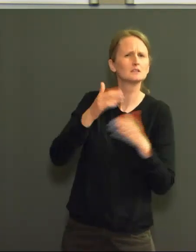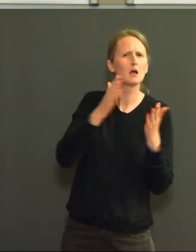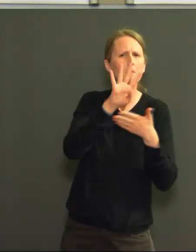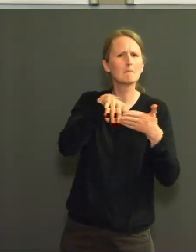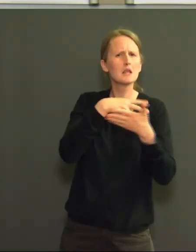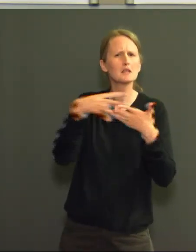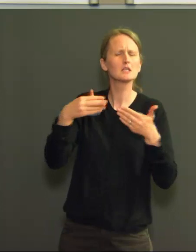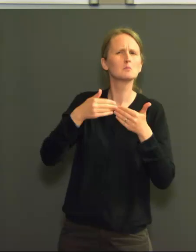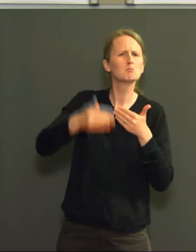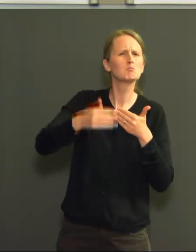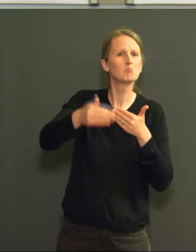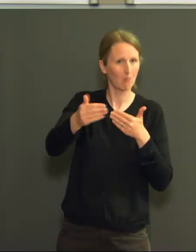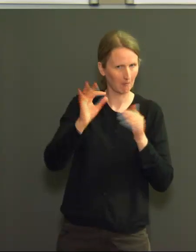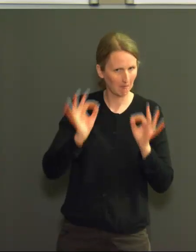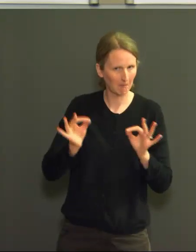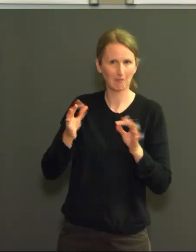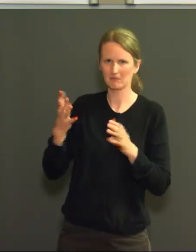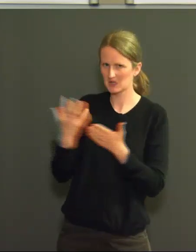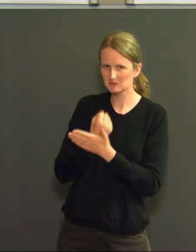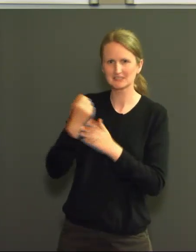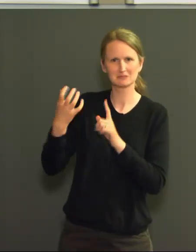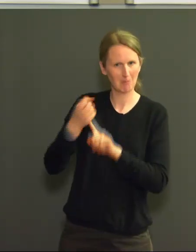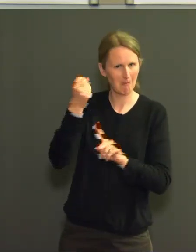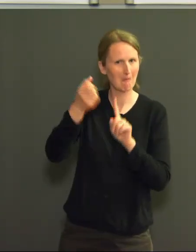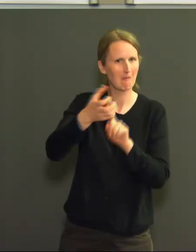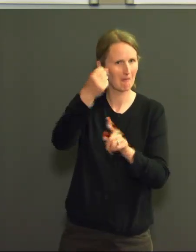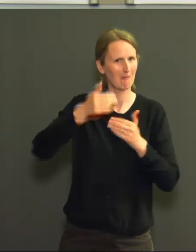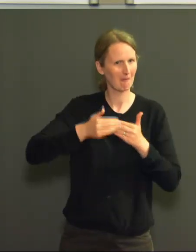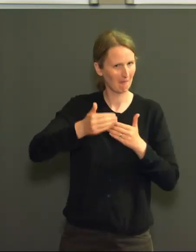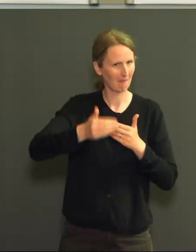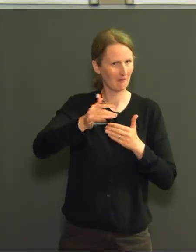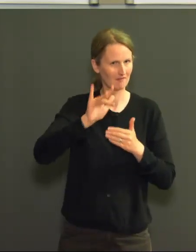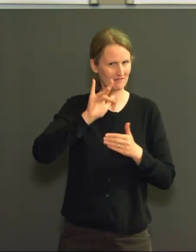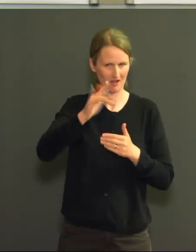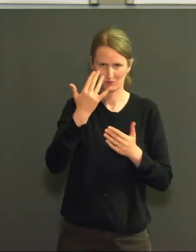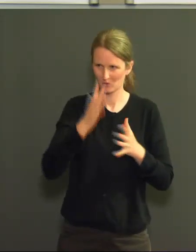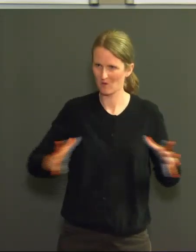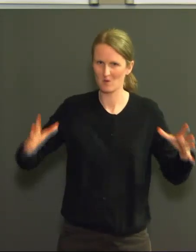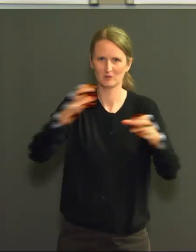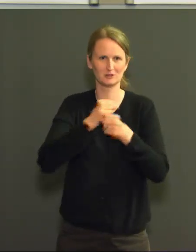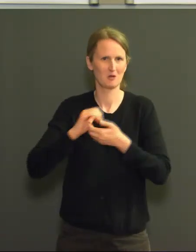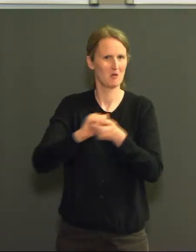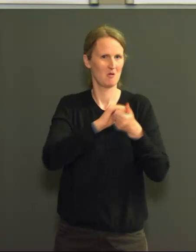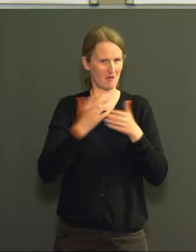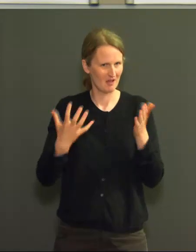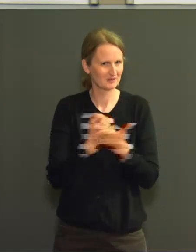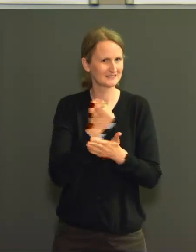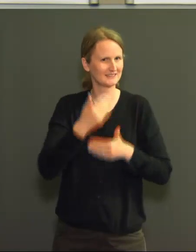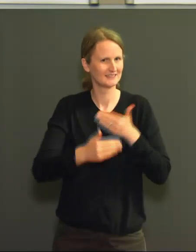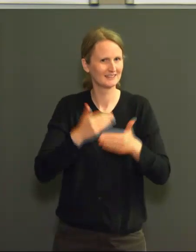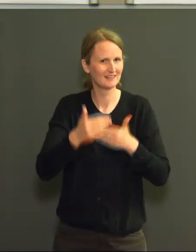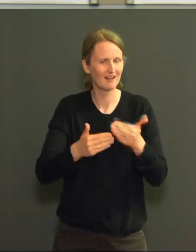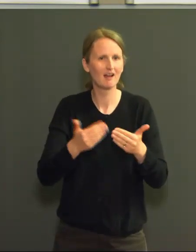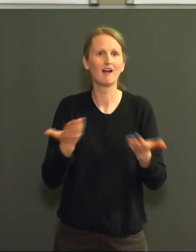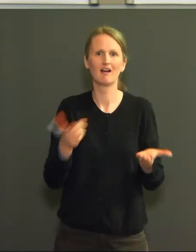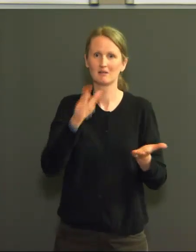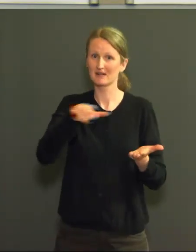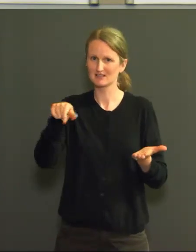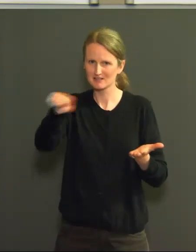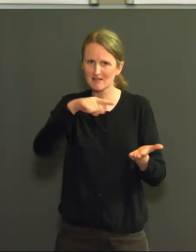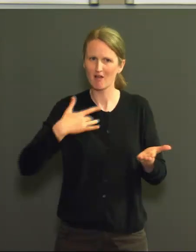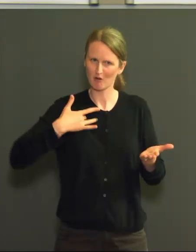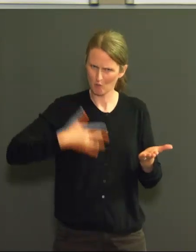pari collectif. Vacciner sur une base volontaire un maximum de personnes